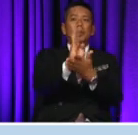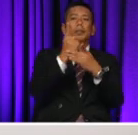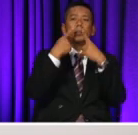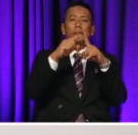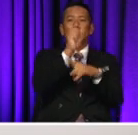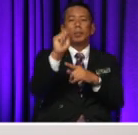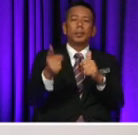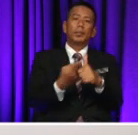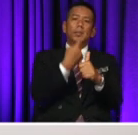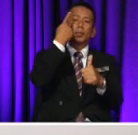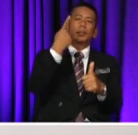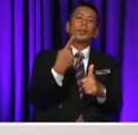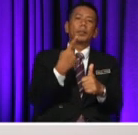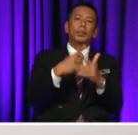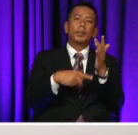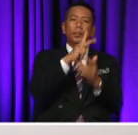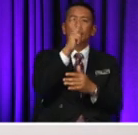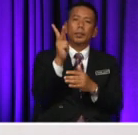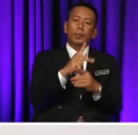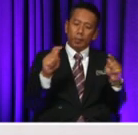soal yang pertama